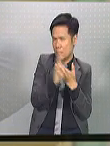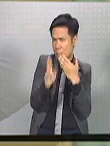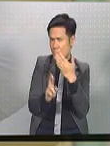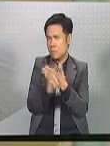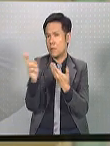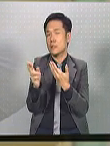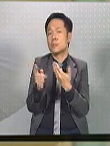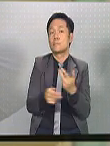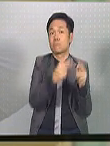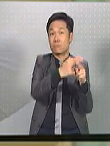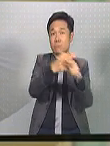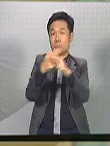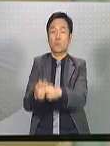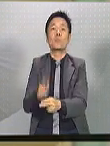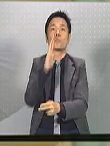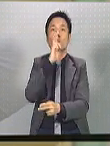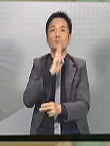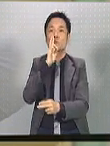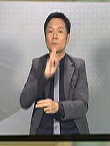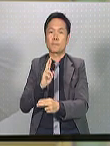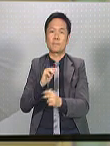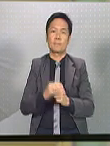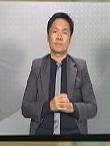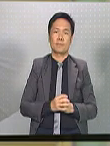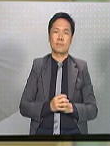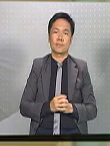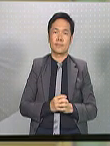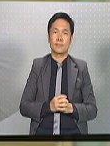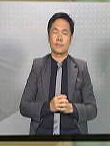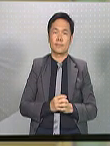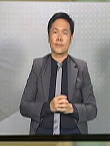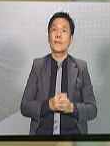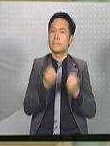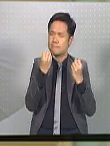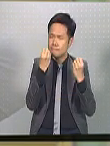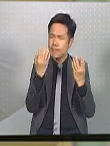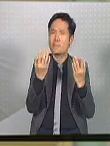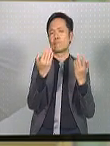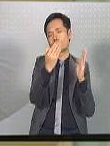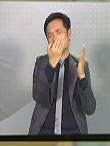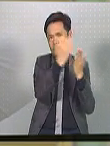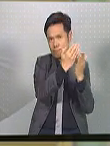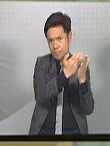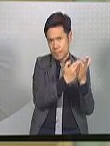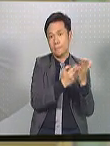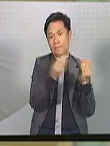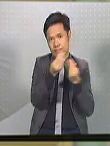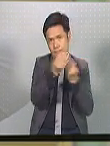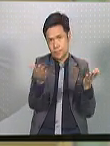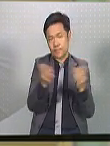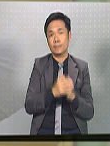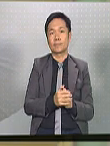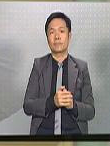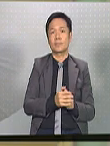rezound jadi Hai gosip banyak kalau yang kita perlu ditekan ditekan jadi dalam